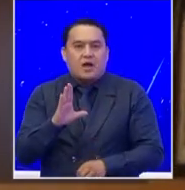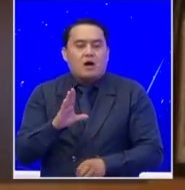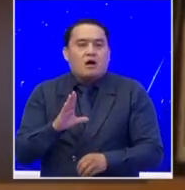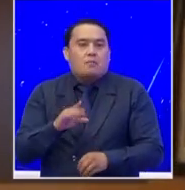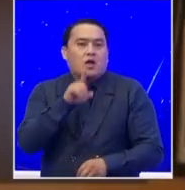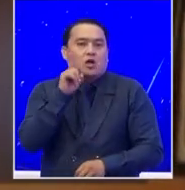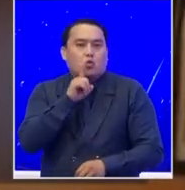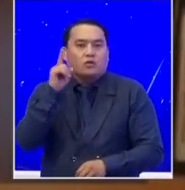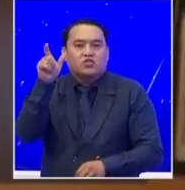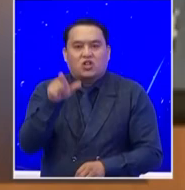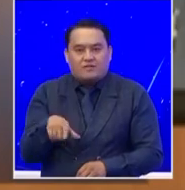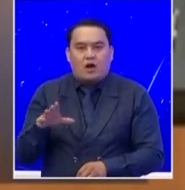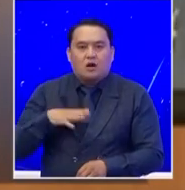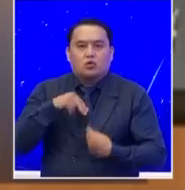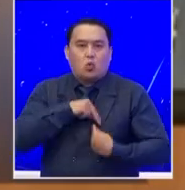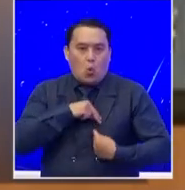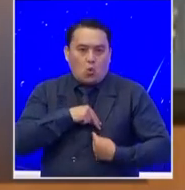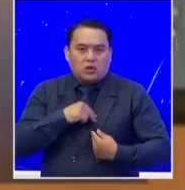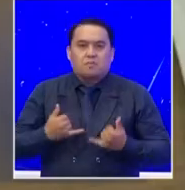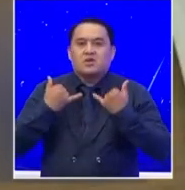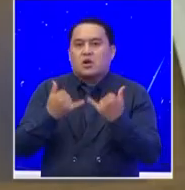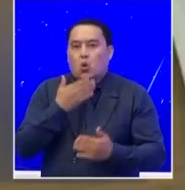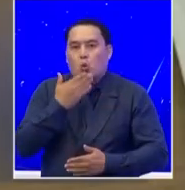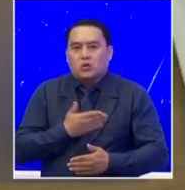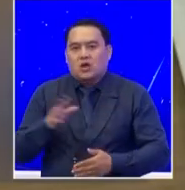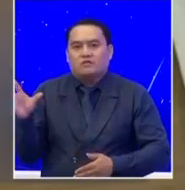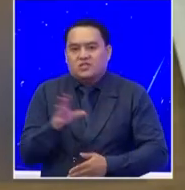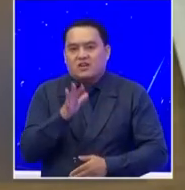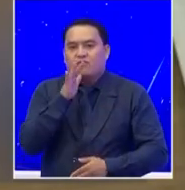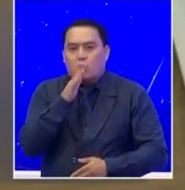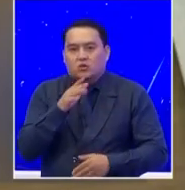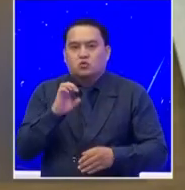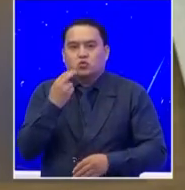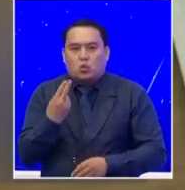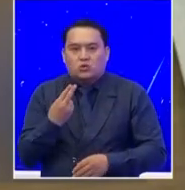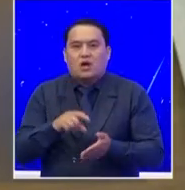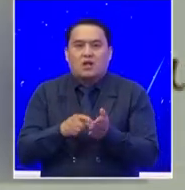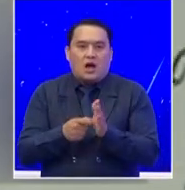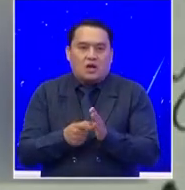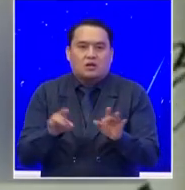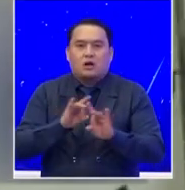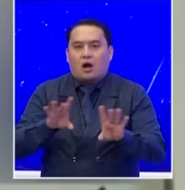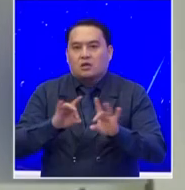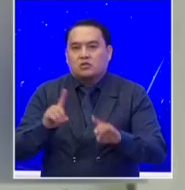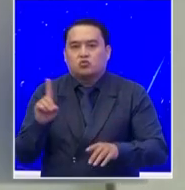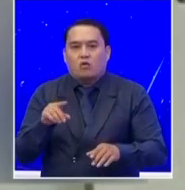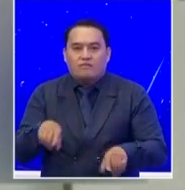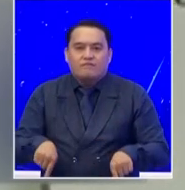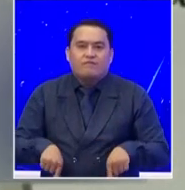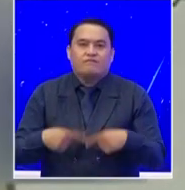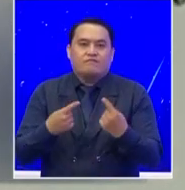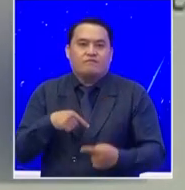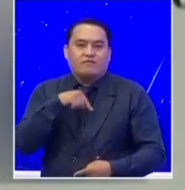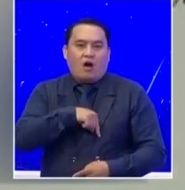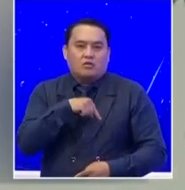словам молодого человека, его труд предназначен для людей всех возрастов и социальных классов. Ильяс рассказывает, что вдохновение он черпает